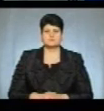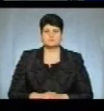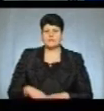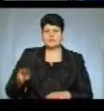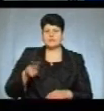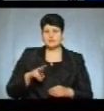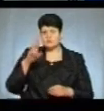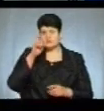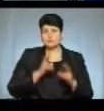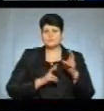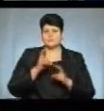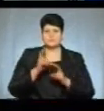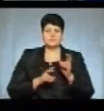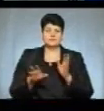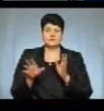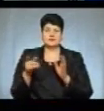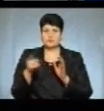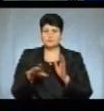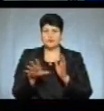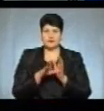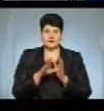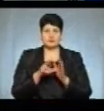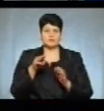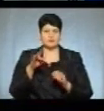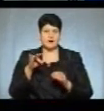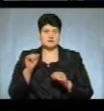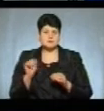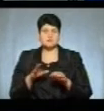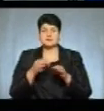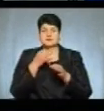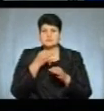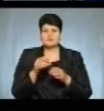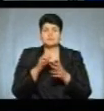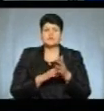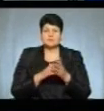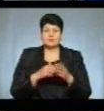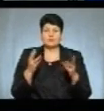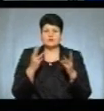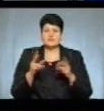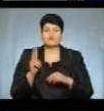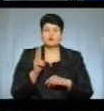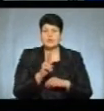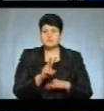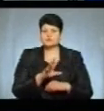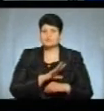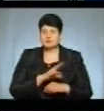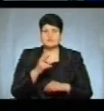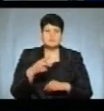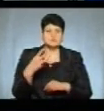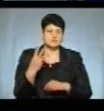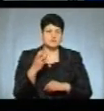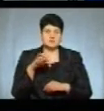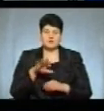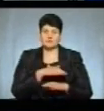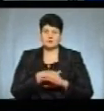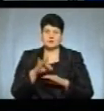Директор комунального підприємства «Тернопіль Електротранс» Андрій Мастюх повідомив, що причиною пожежі у тролейбусі, що виникла 23 січня на вулиці